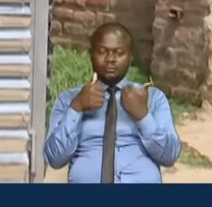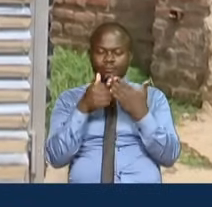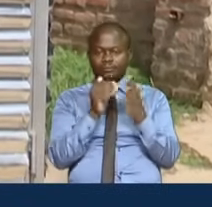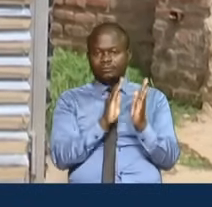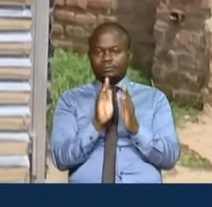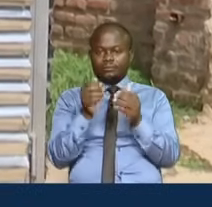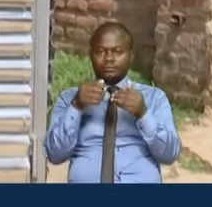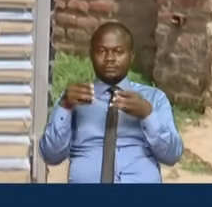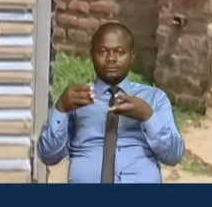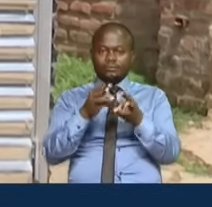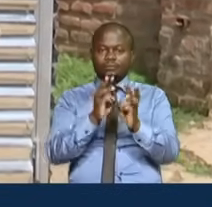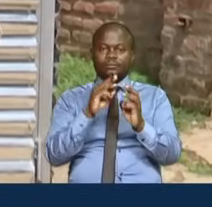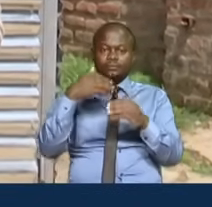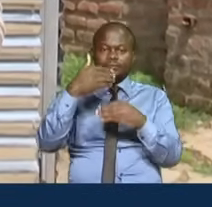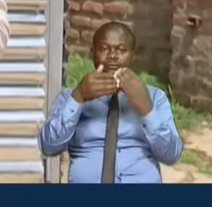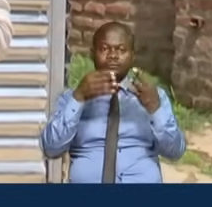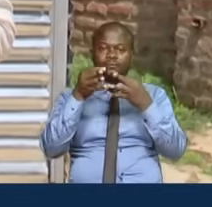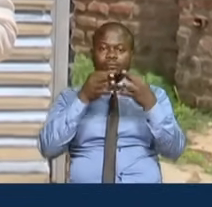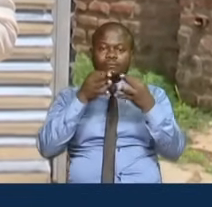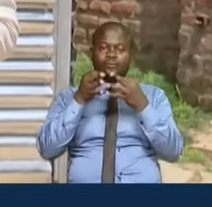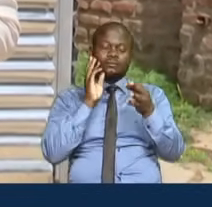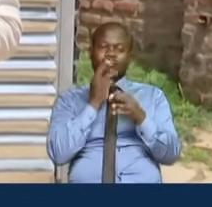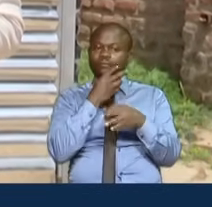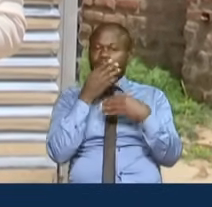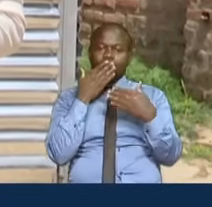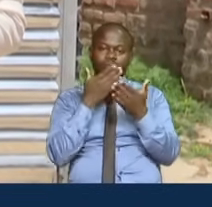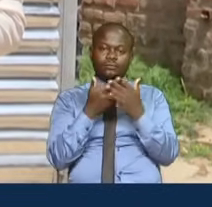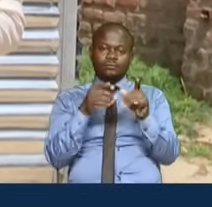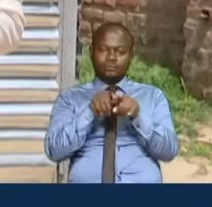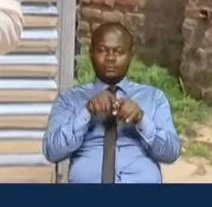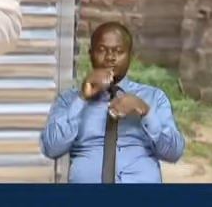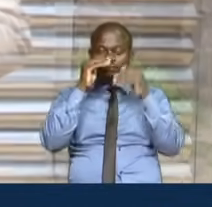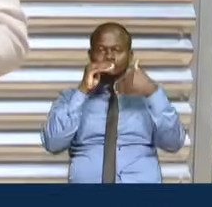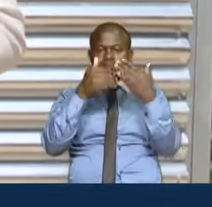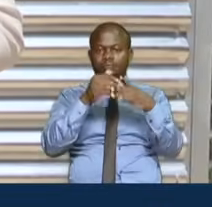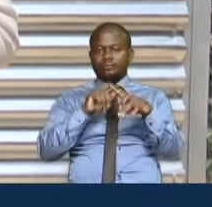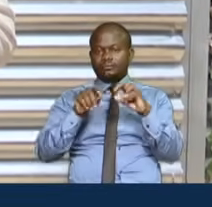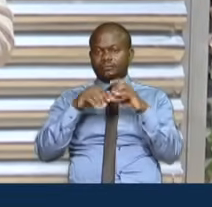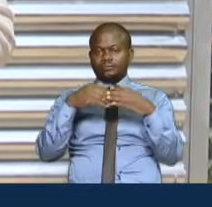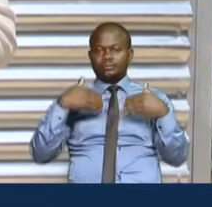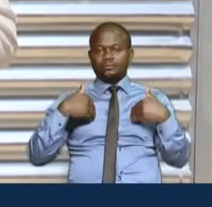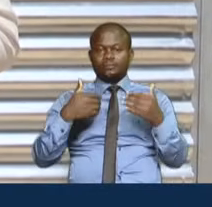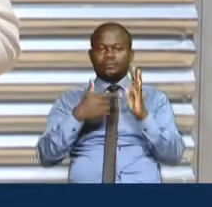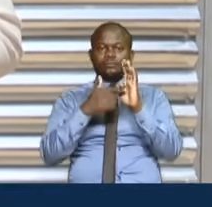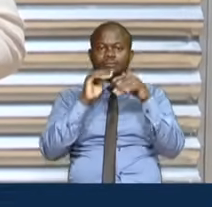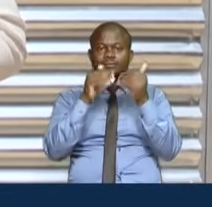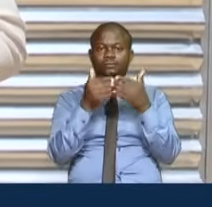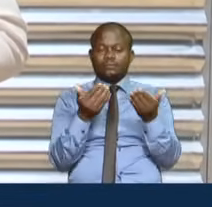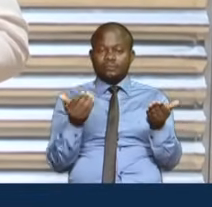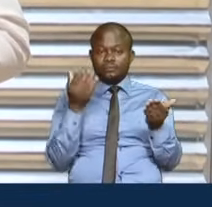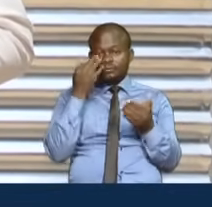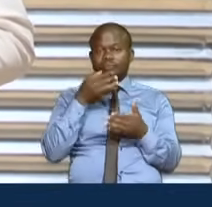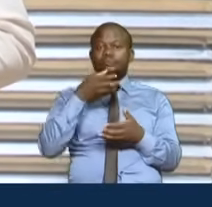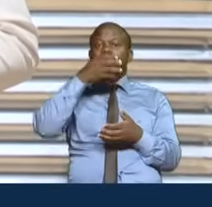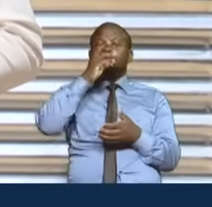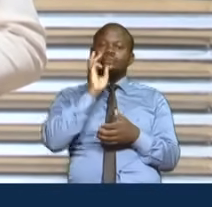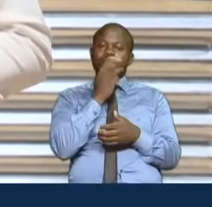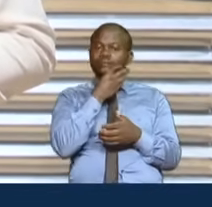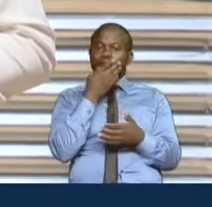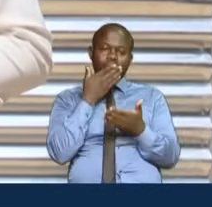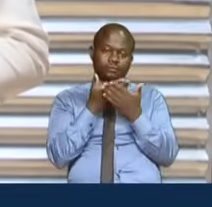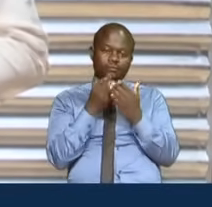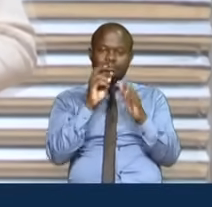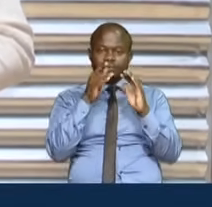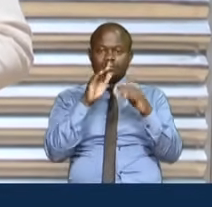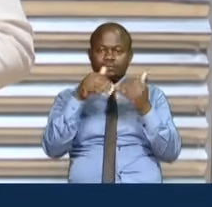atunganyije mu buryo bagiye basobanura. Amazi meza rero nk'uko inzego zitandukanye z'ubuzima zibigaragaza yuko umwana iyo anyweye amazi meza cyangwa se umuntu